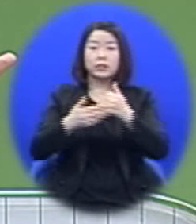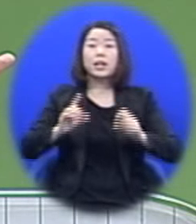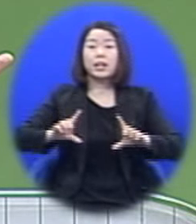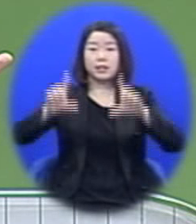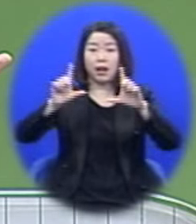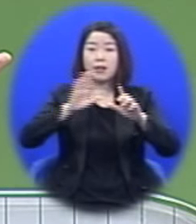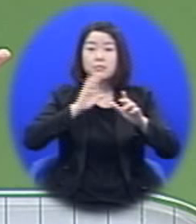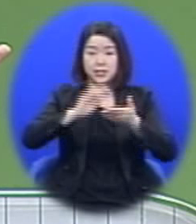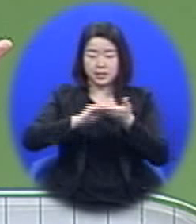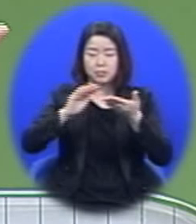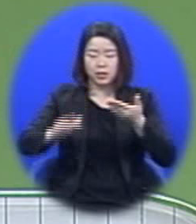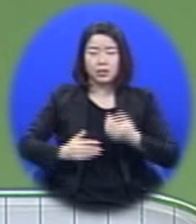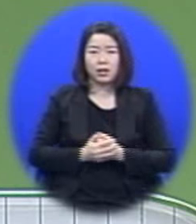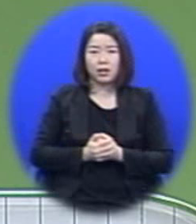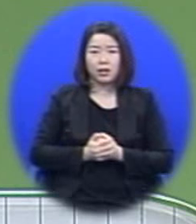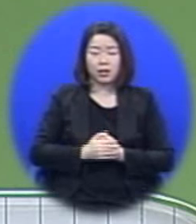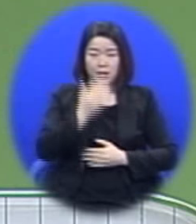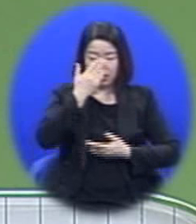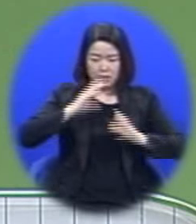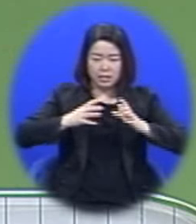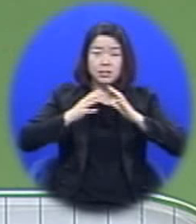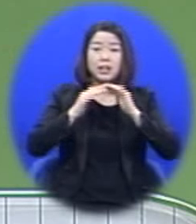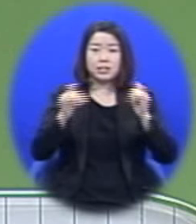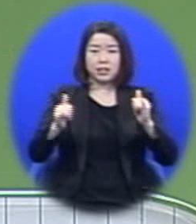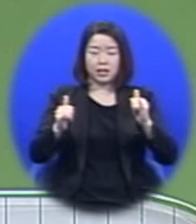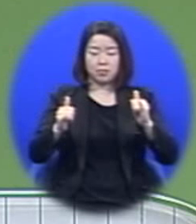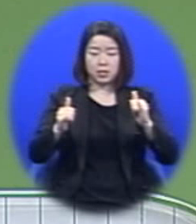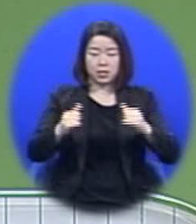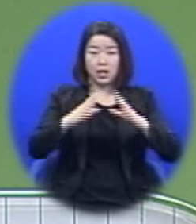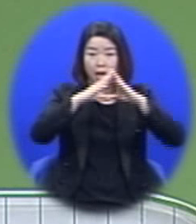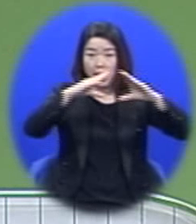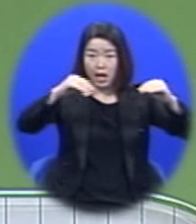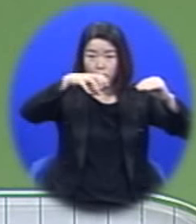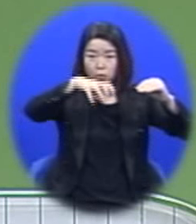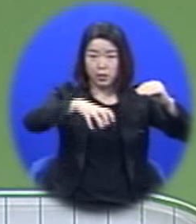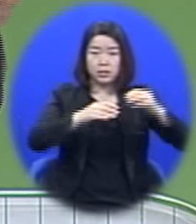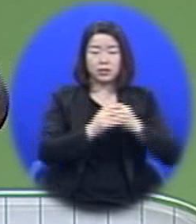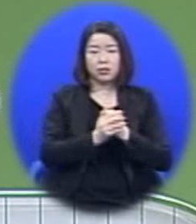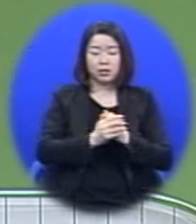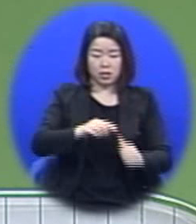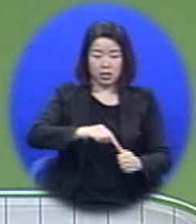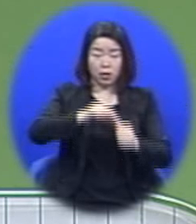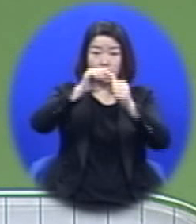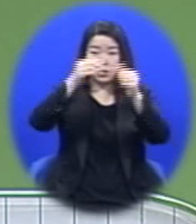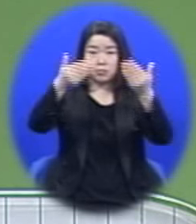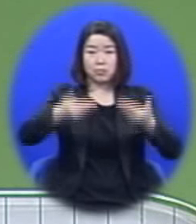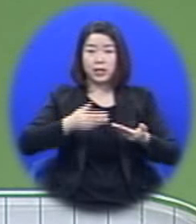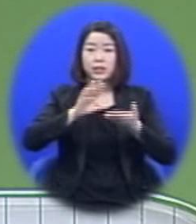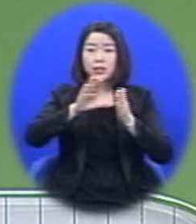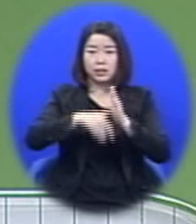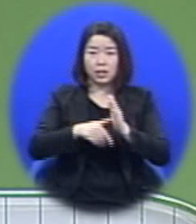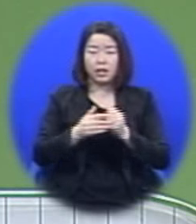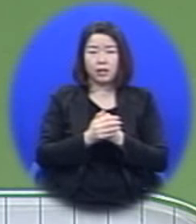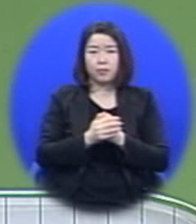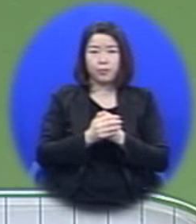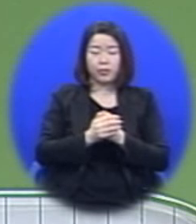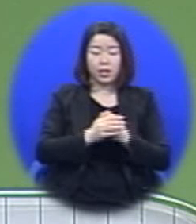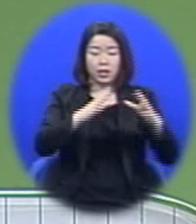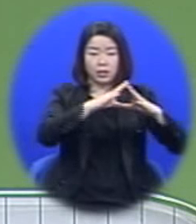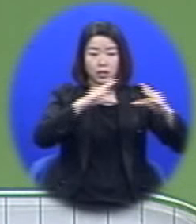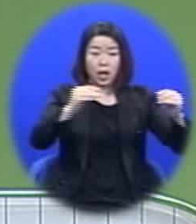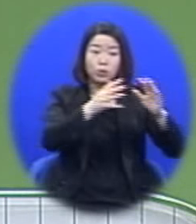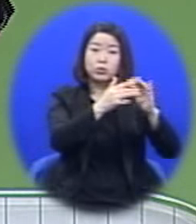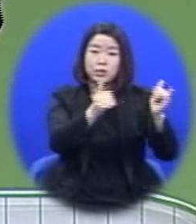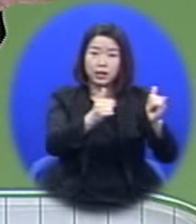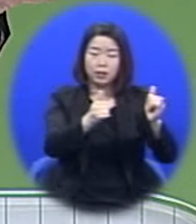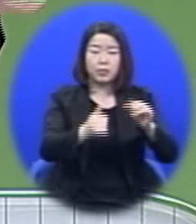날입니다. 이스라엘 백성이 애굽에서 건짐을 받을 때 그때 애굽